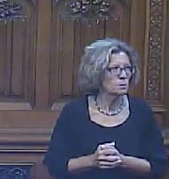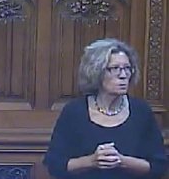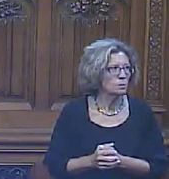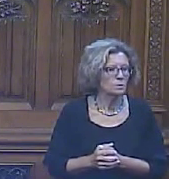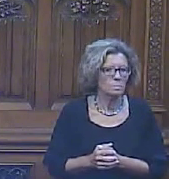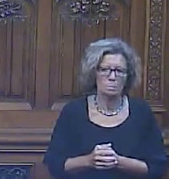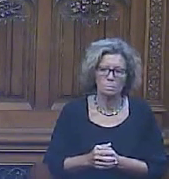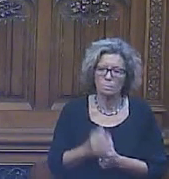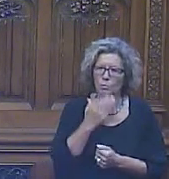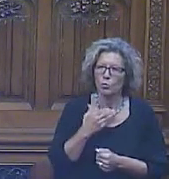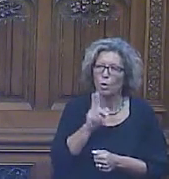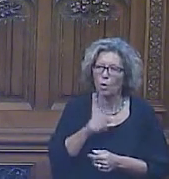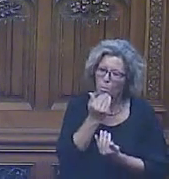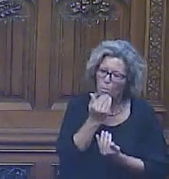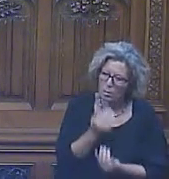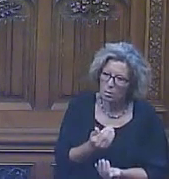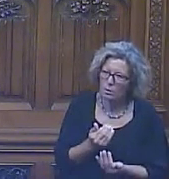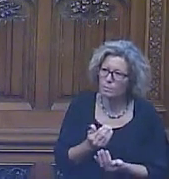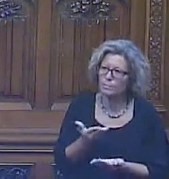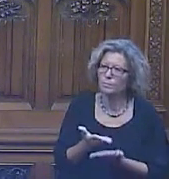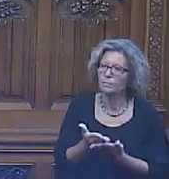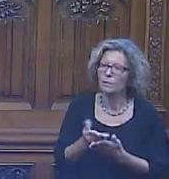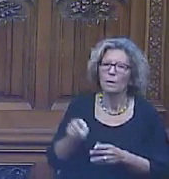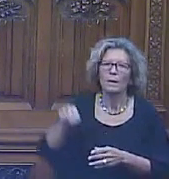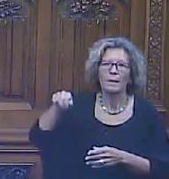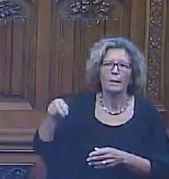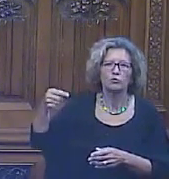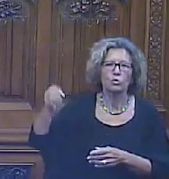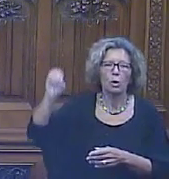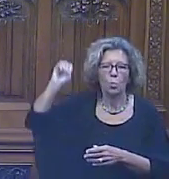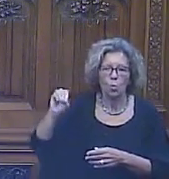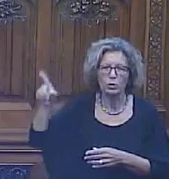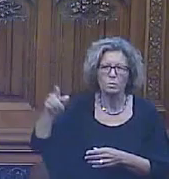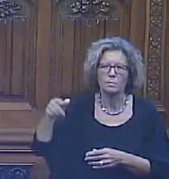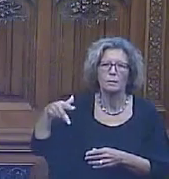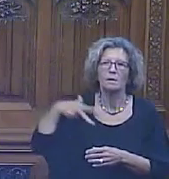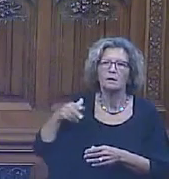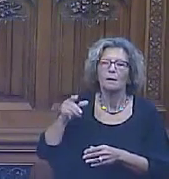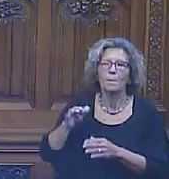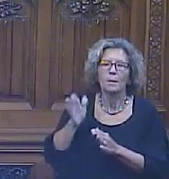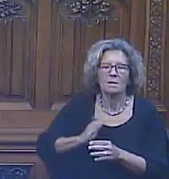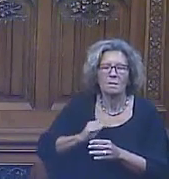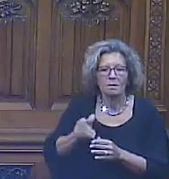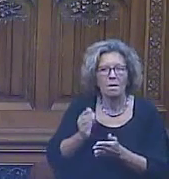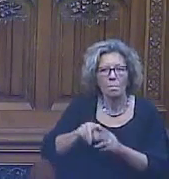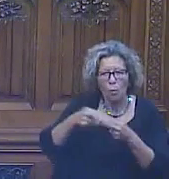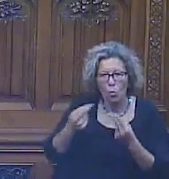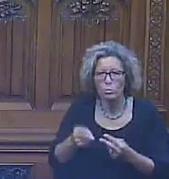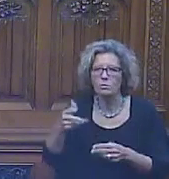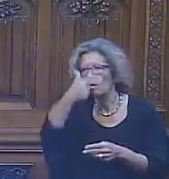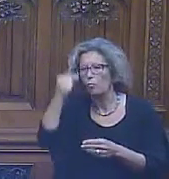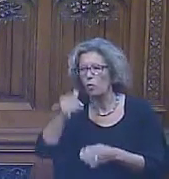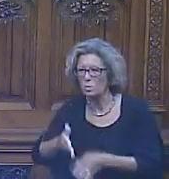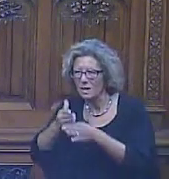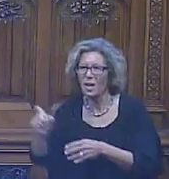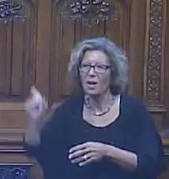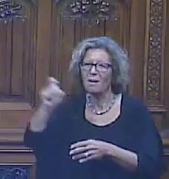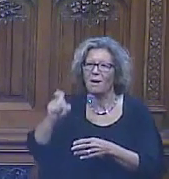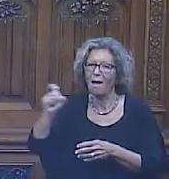Ich möchte mich bedanken bei den NGOs, beim Samariterbund, bei der Volkshilfe, bei der Caritas, bei